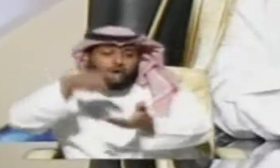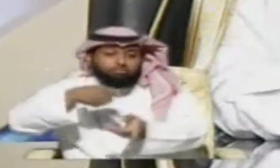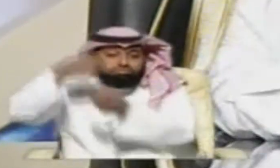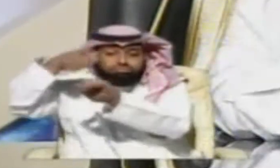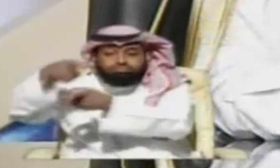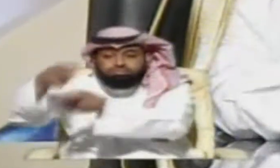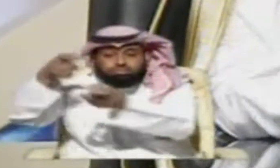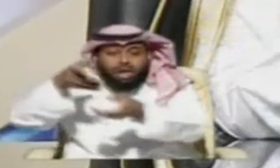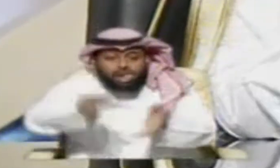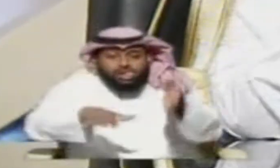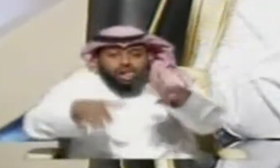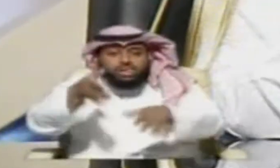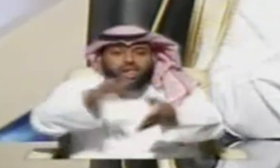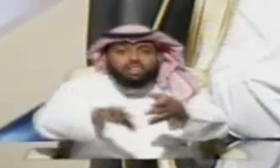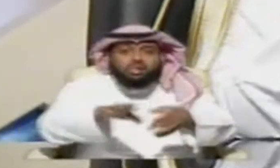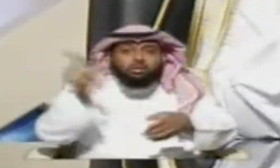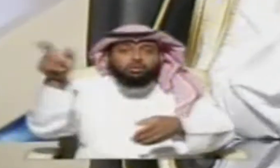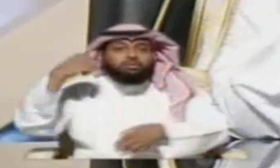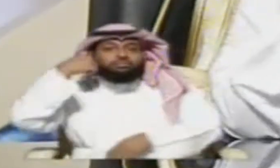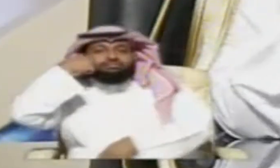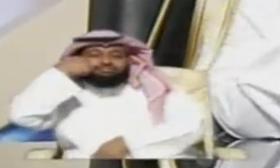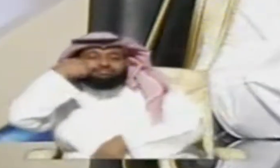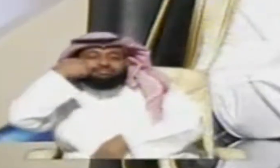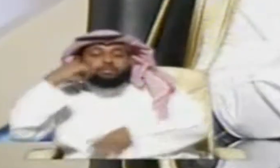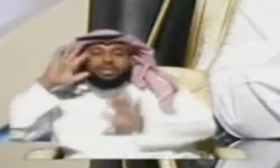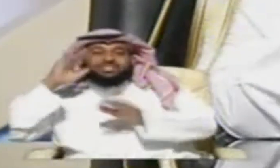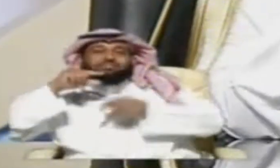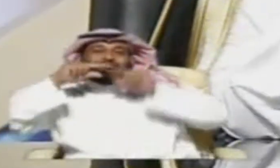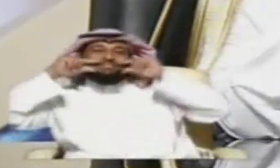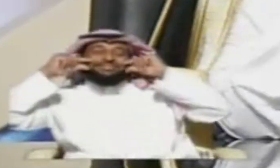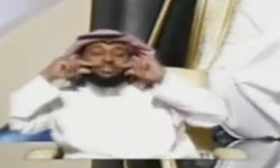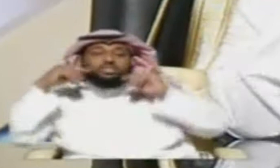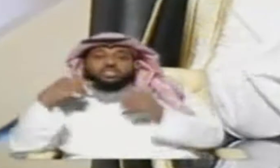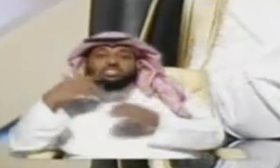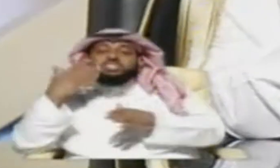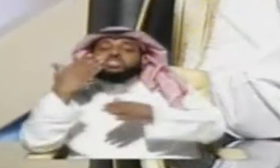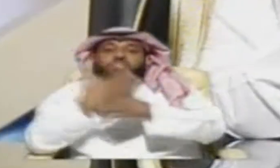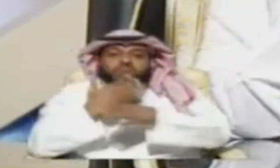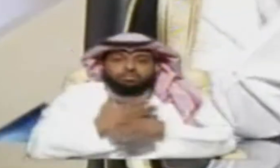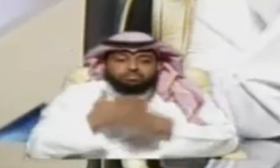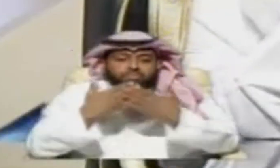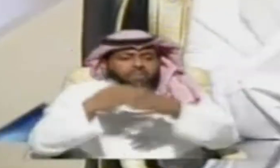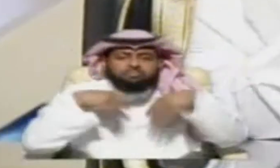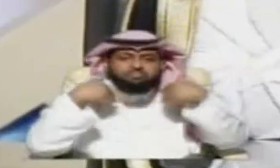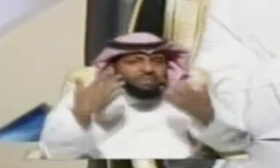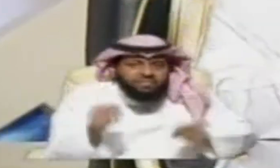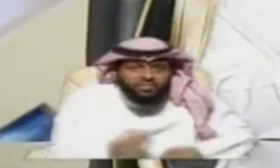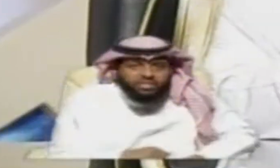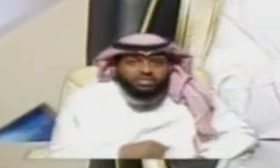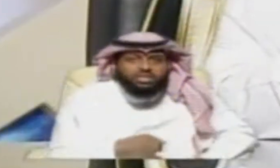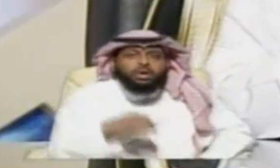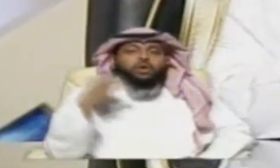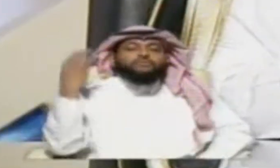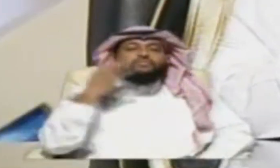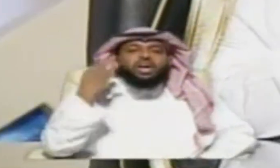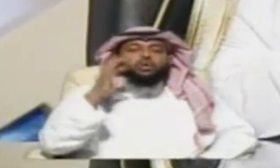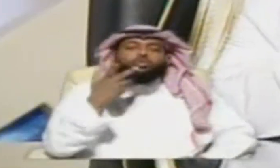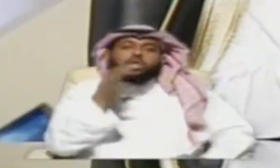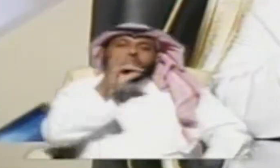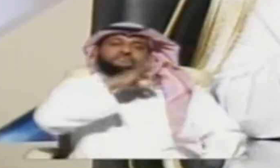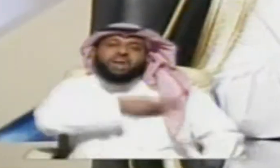رؤوس المرضى. ففي الحقيقة اتضح الأمر جليا، وأن ما يتشدقون به إنما هو إذا كان لصالحهم